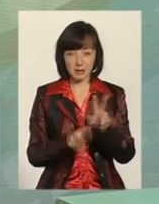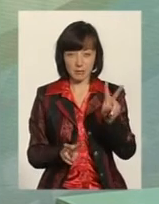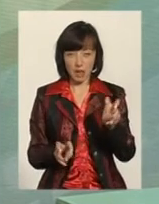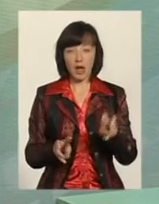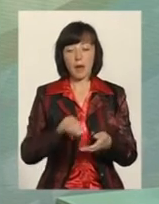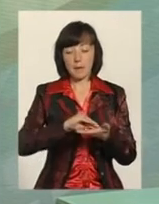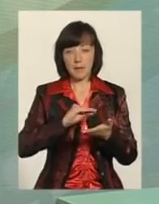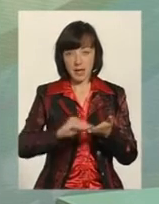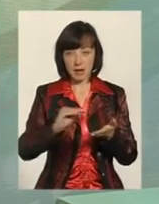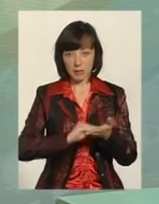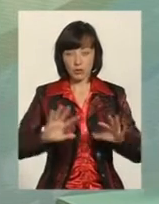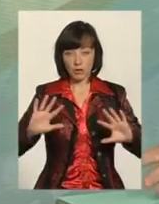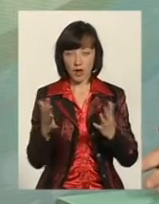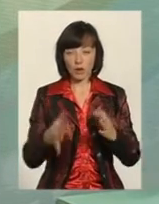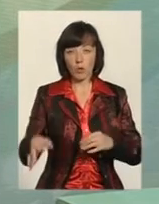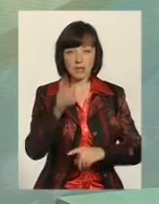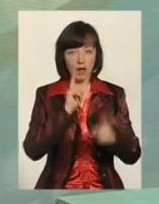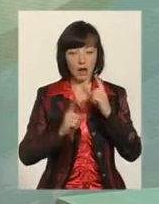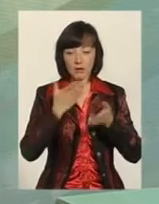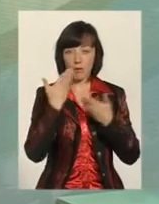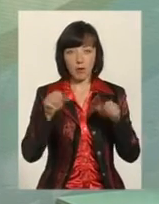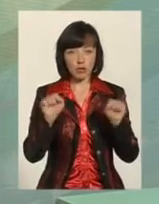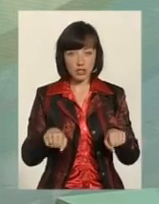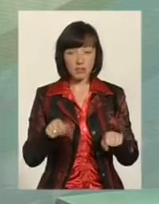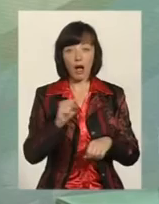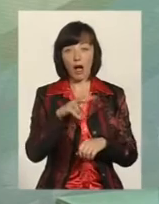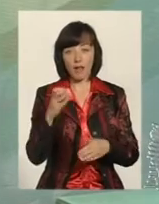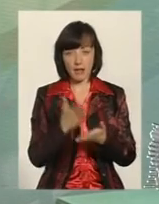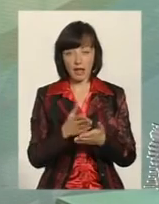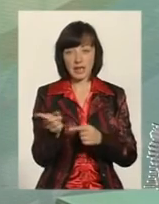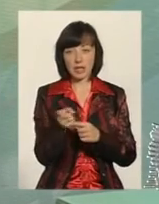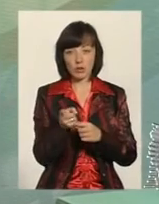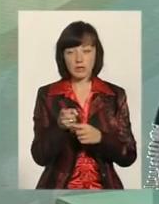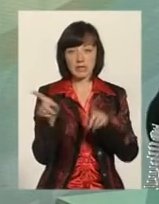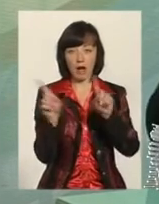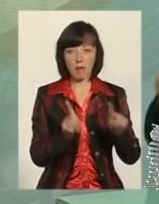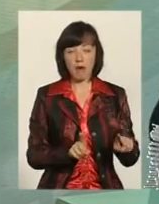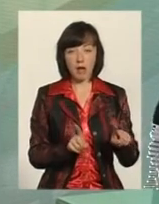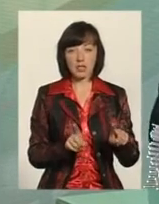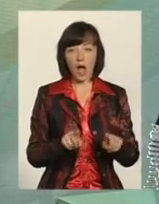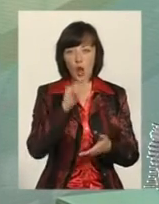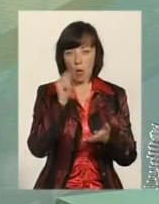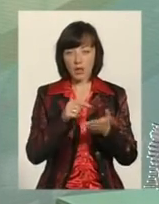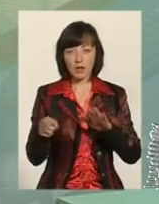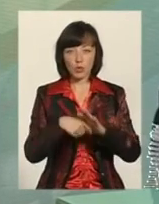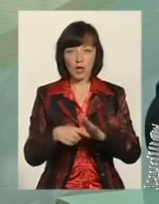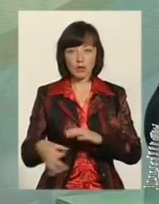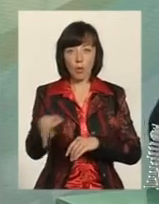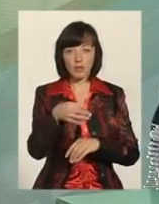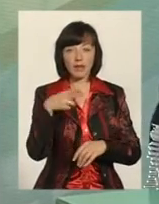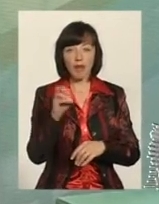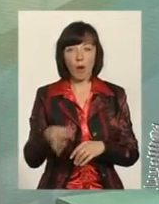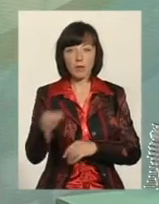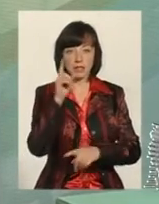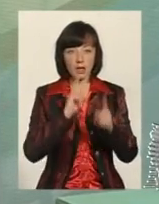там передбачено, що в разі, якщо обласна рада не має можливості, а ви знаєте, що у нас є Тернопільська, Закарпатська, Луганська і Донецька області, де обласна